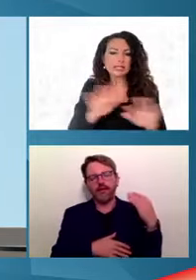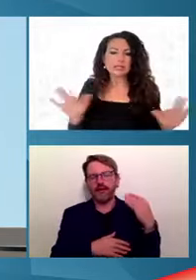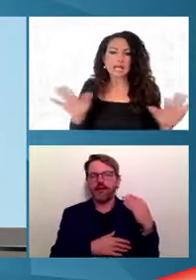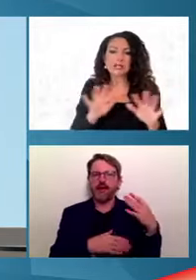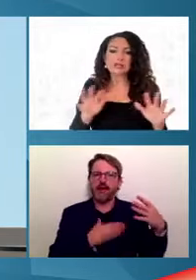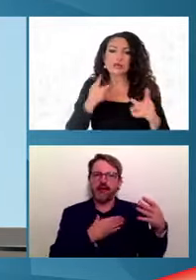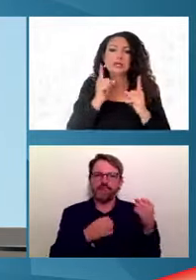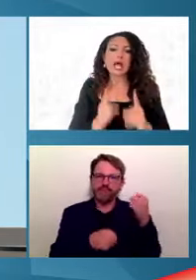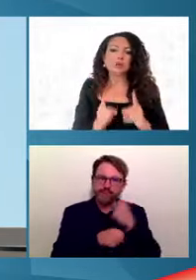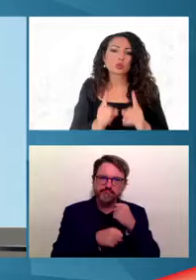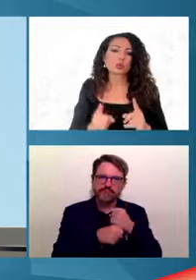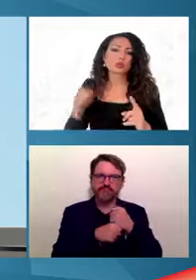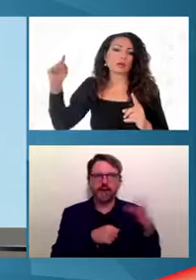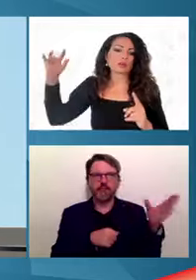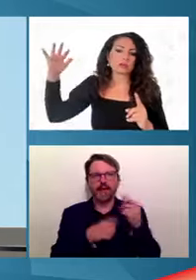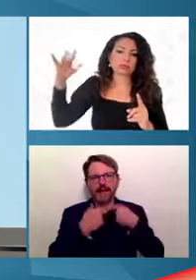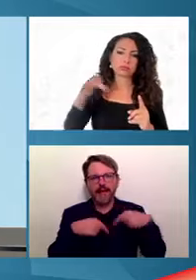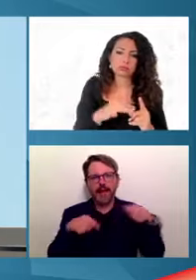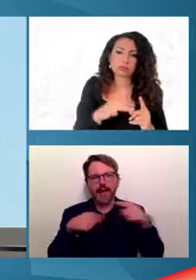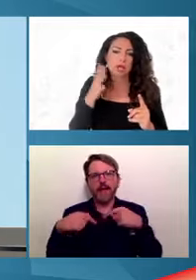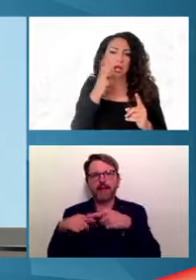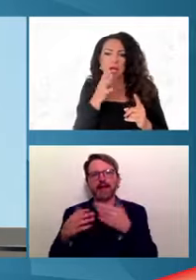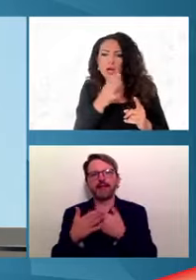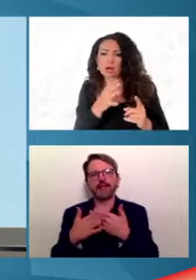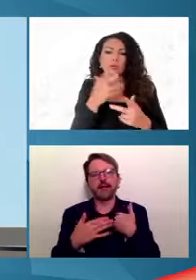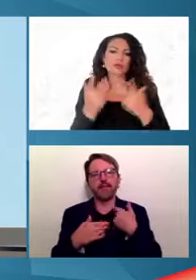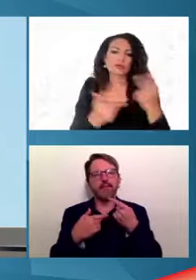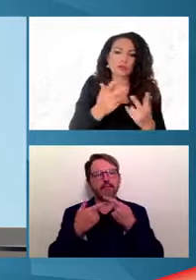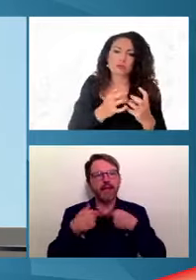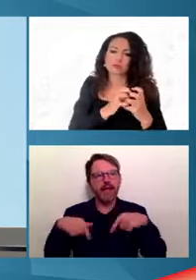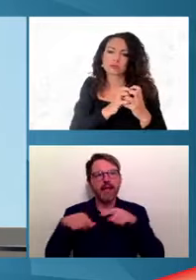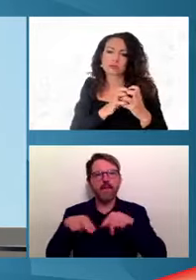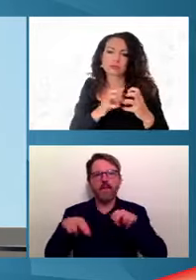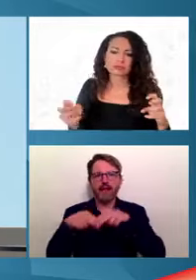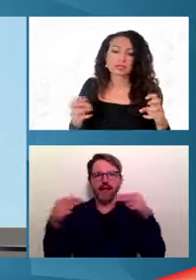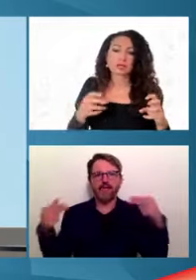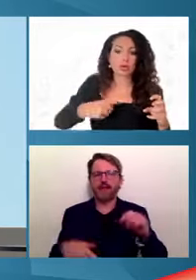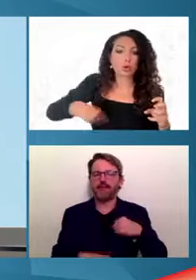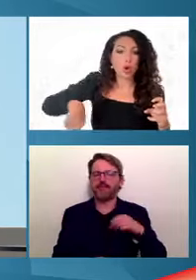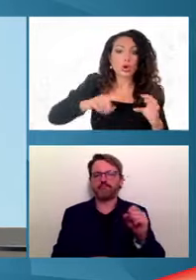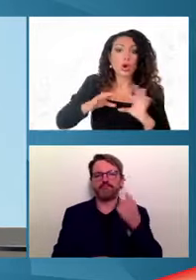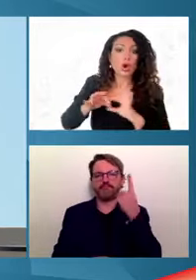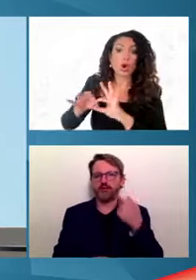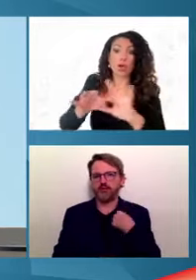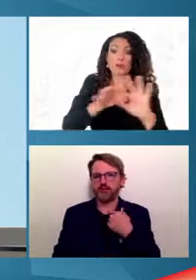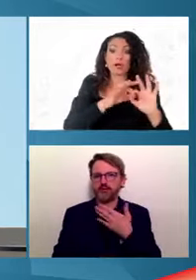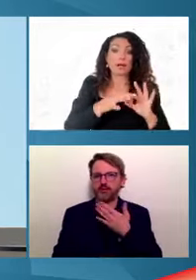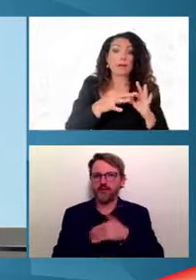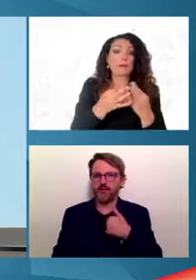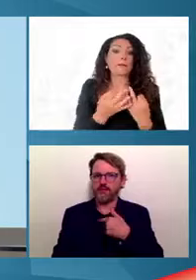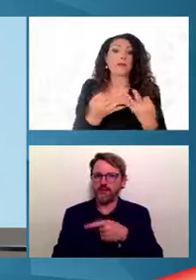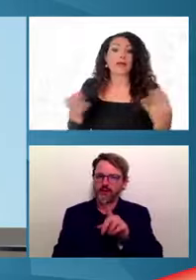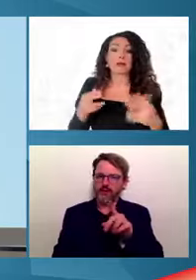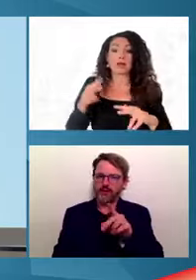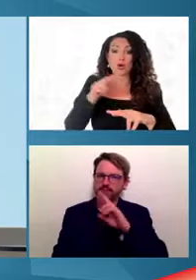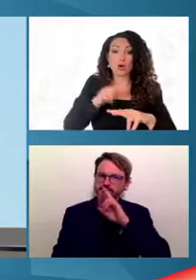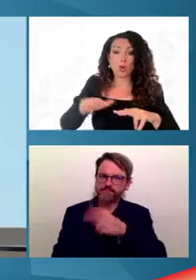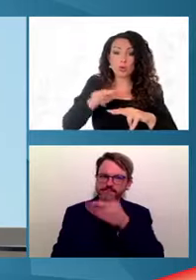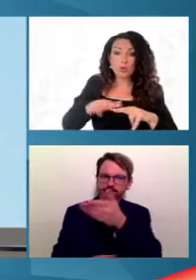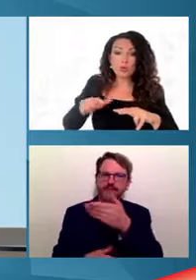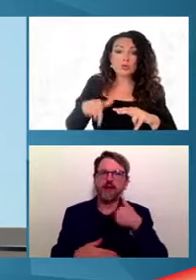zusammenzuarbeiten. Ich darf den Gemeindeverband natürlich als ersten Ansprechpartner in besonderer Weise erwähnen, aber es geht hier um die Gemeinschaft auch